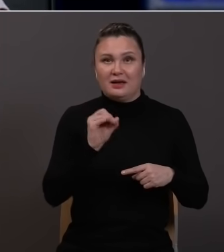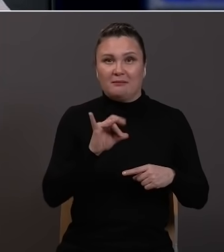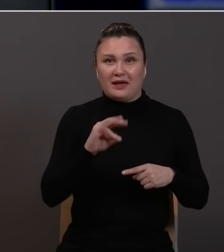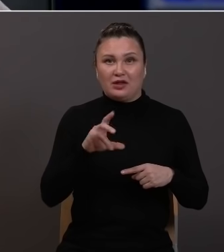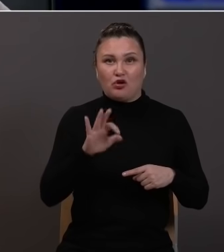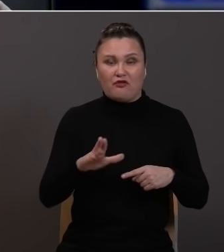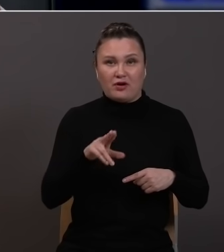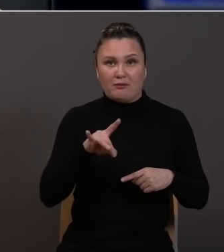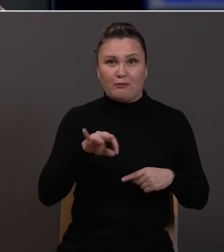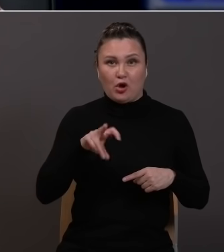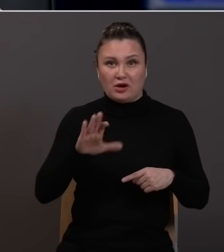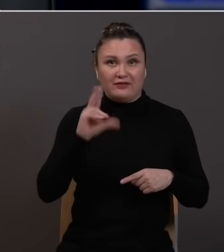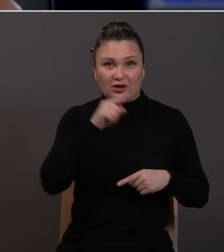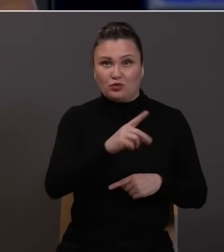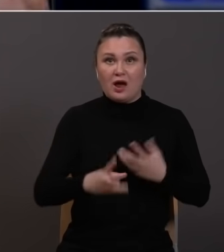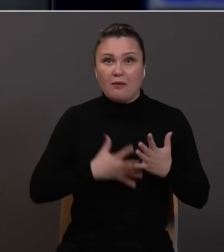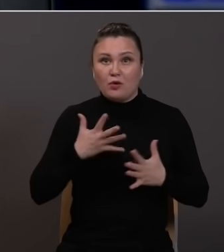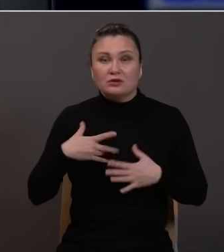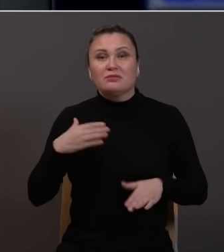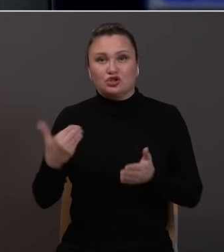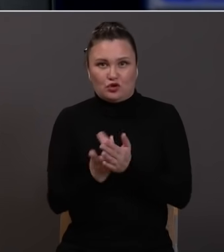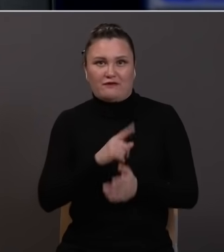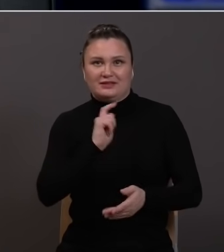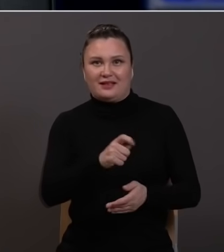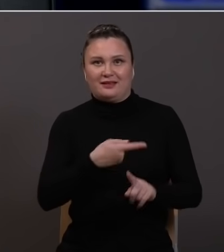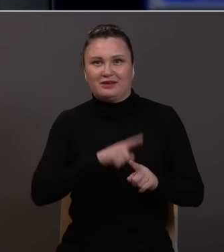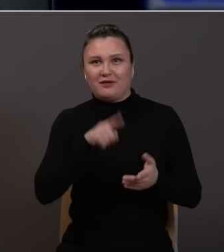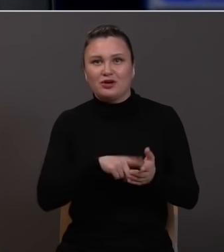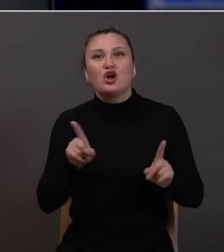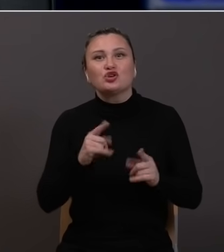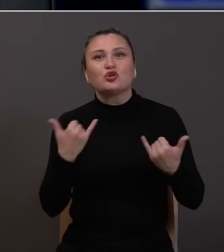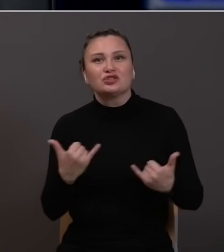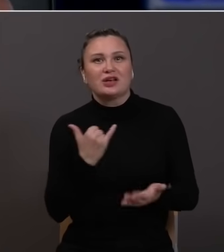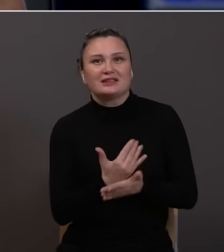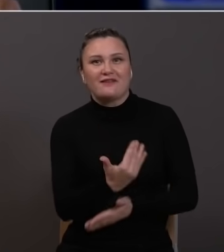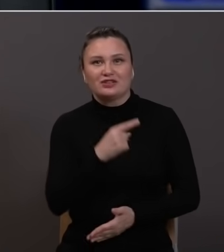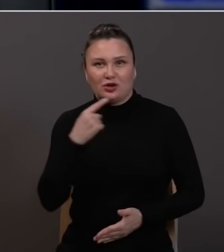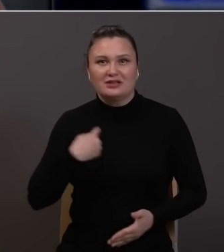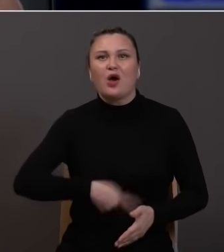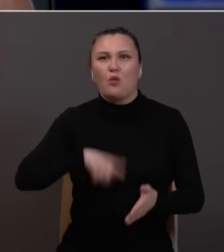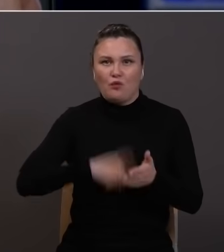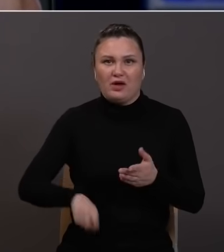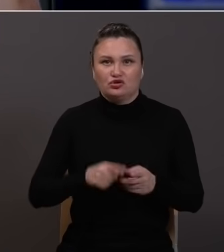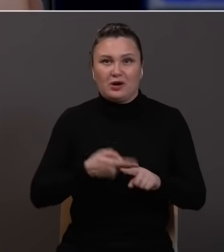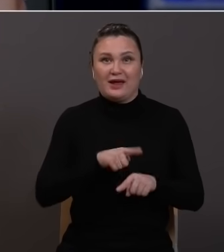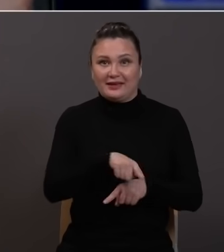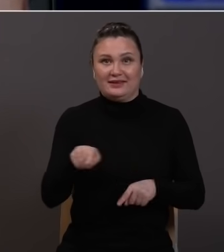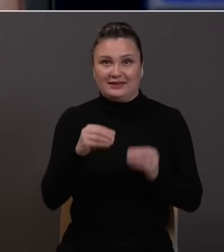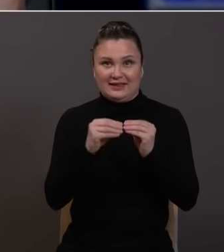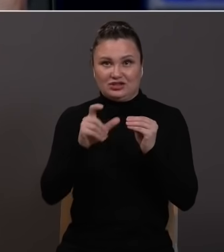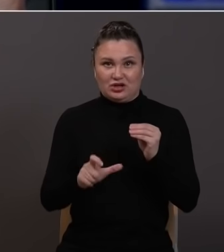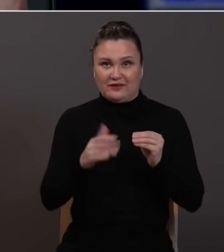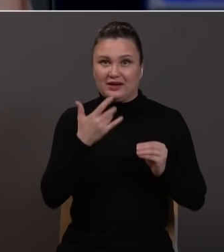в этот момент, когда эмоции их захлестнут, мы подойдем еще раз спросим: а что сейчас для вас Россия? И я уверен, что эти 10